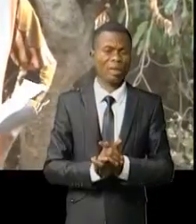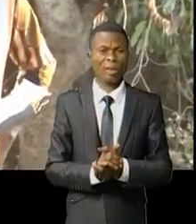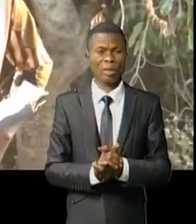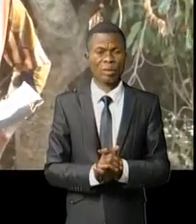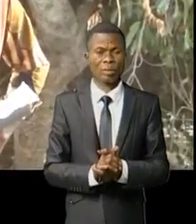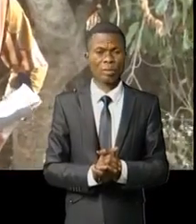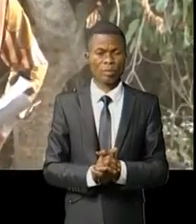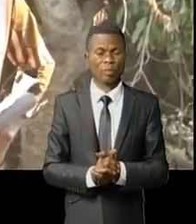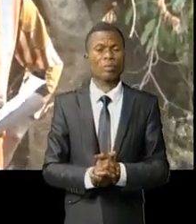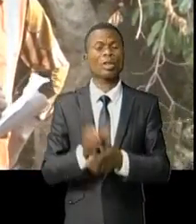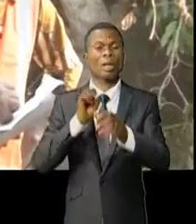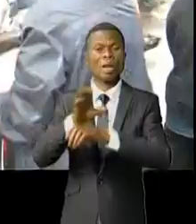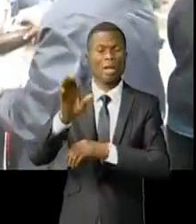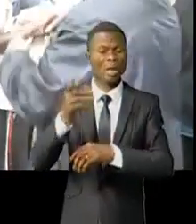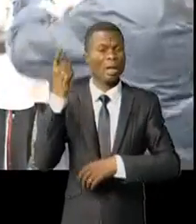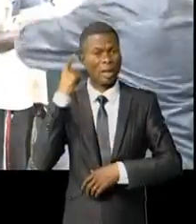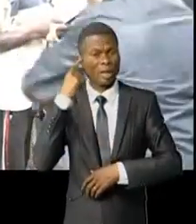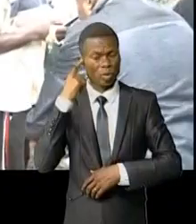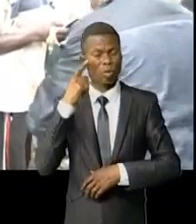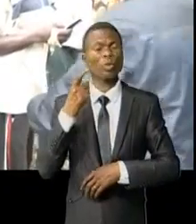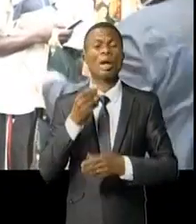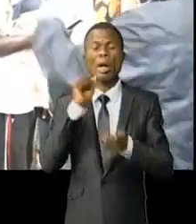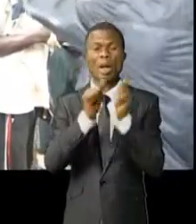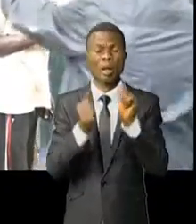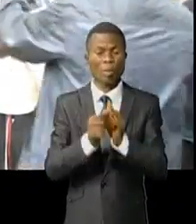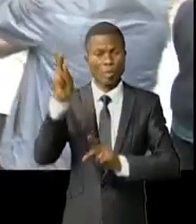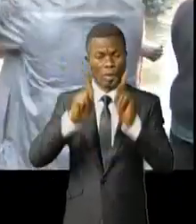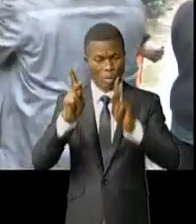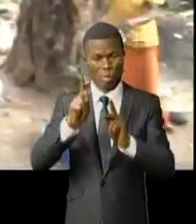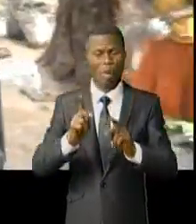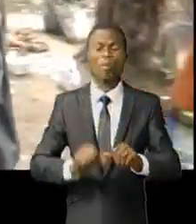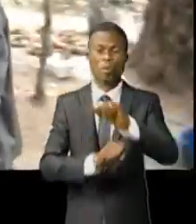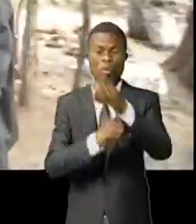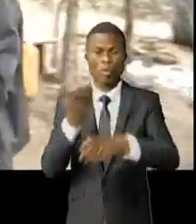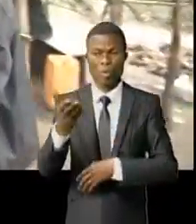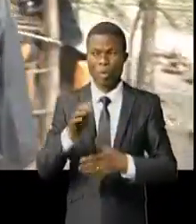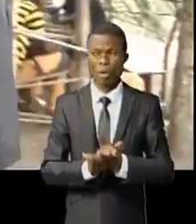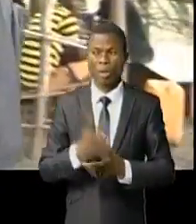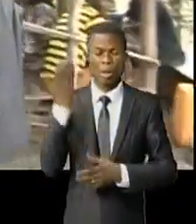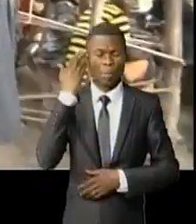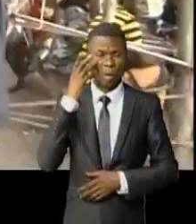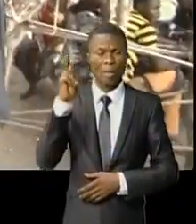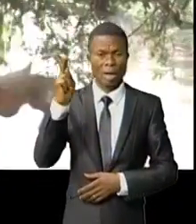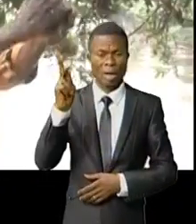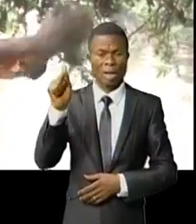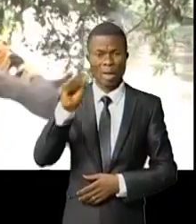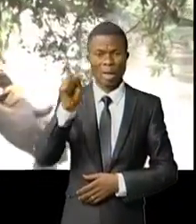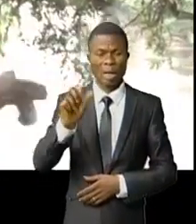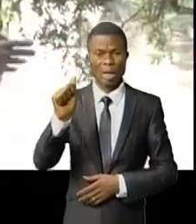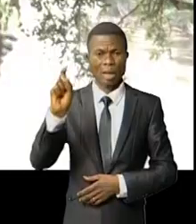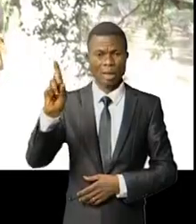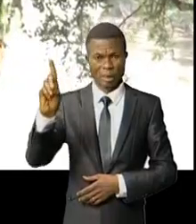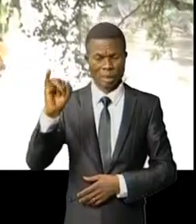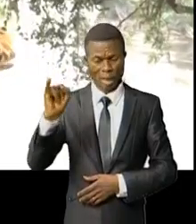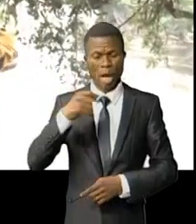Ayant reçu le mandat de la population de ce coin du pays pour parler en leur nom, Georges Kazadika Bongo envisage déjà